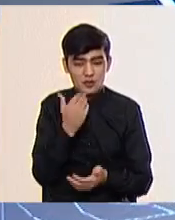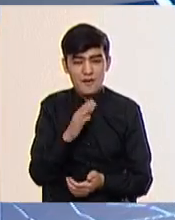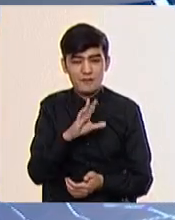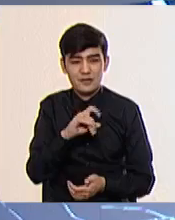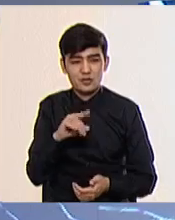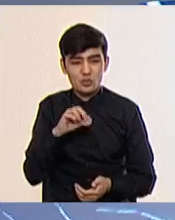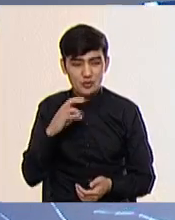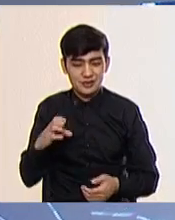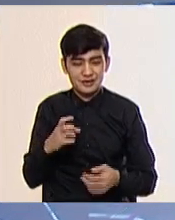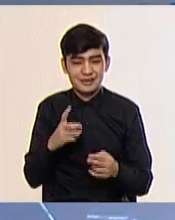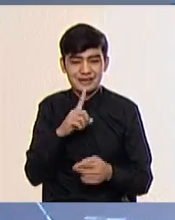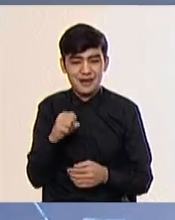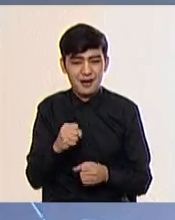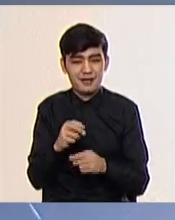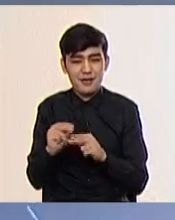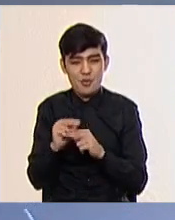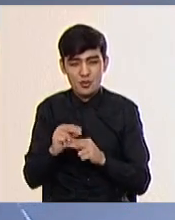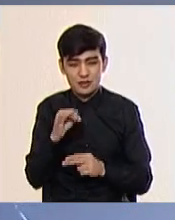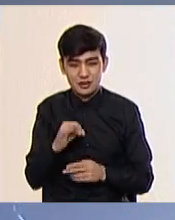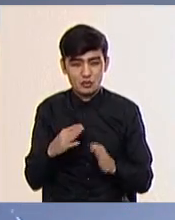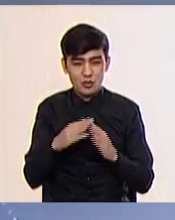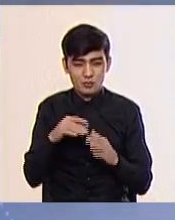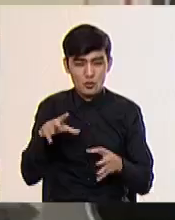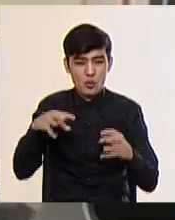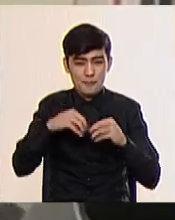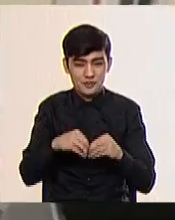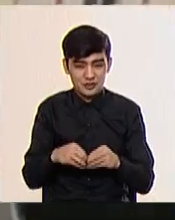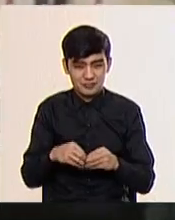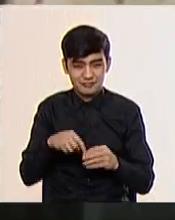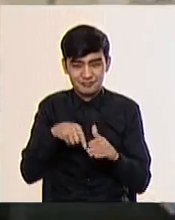за капитальный ремонт общедомового имущества.